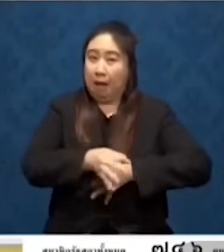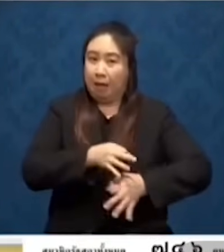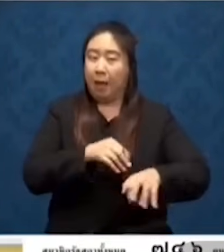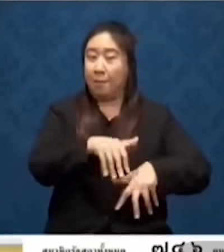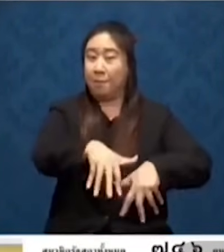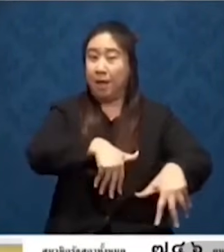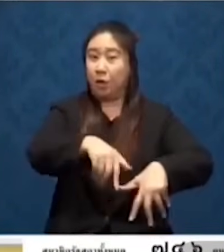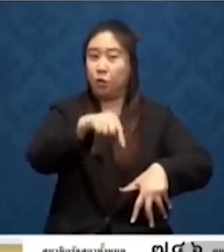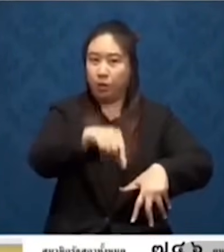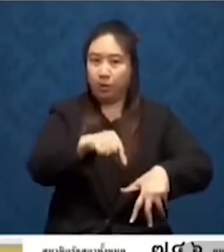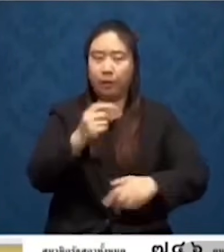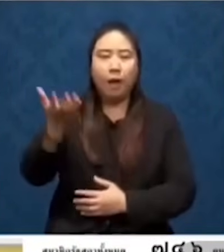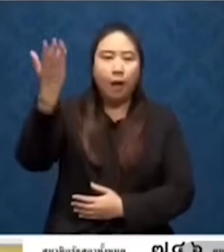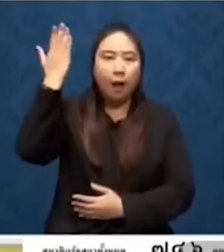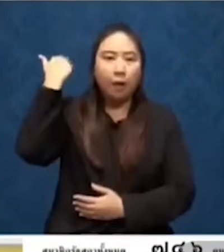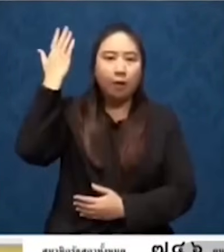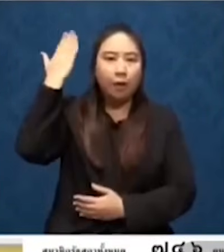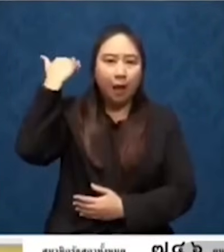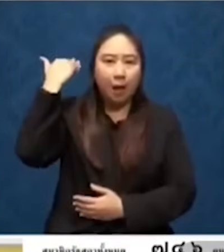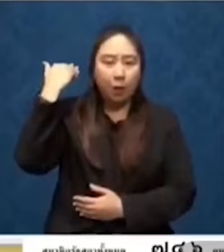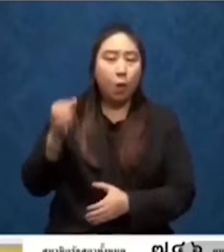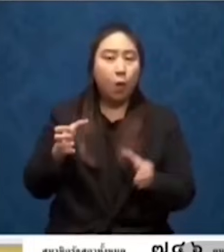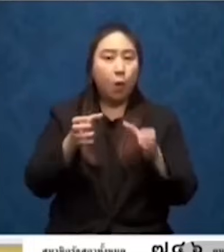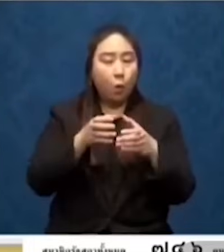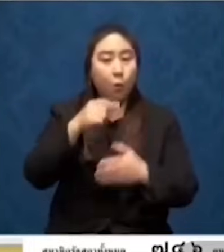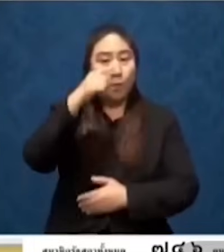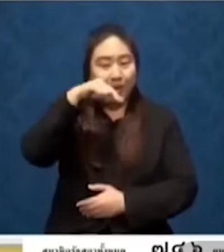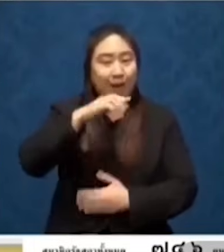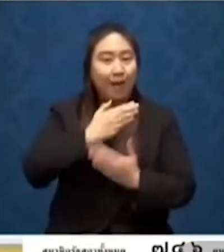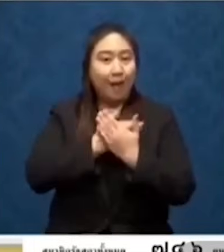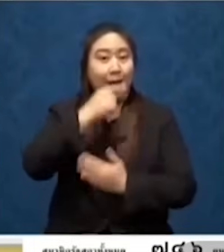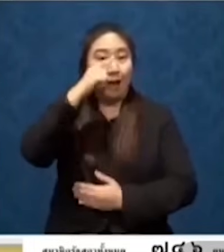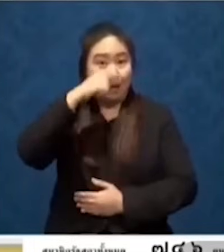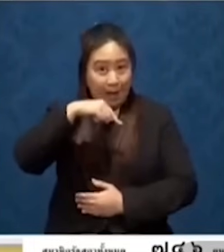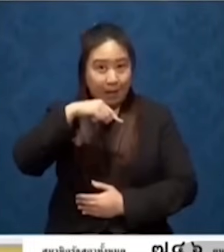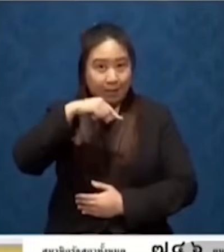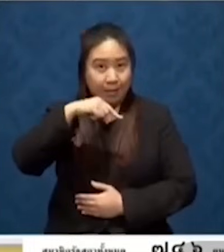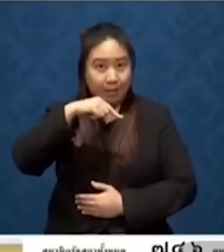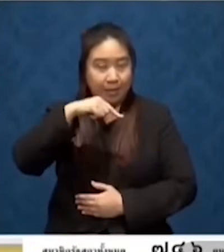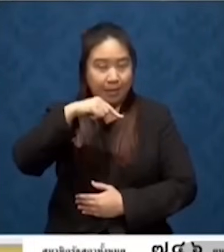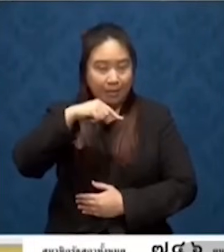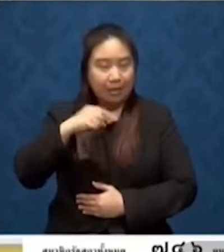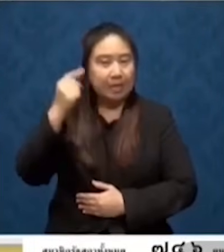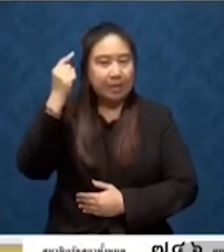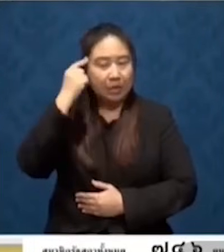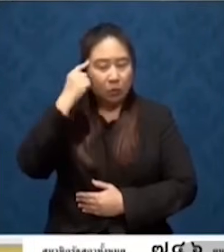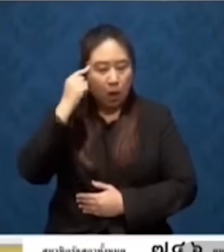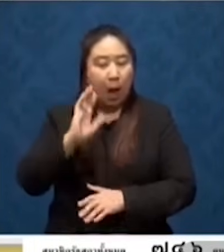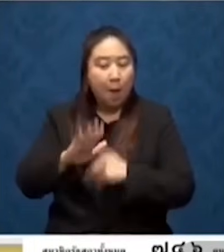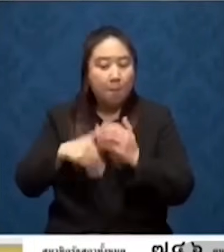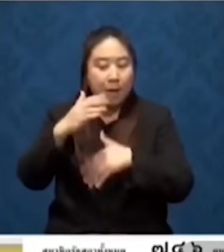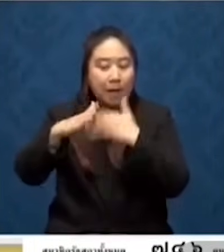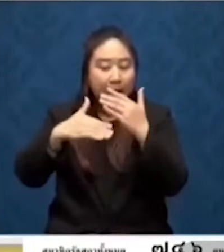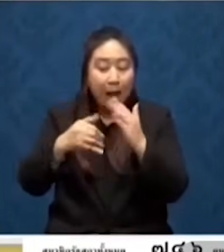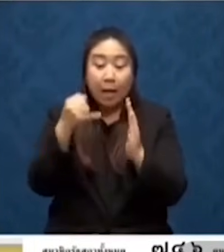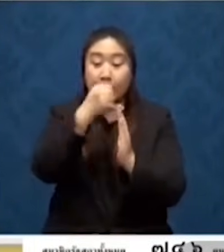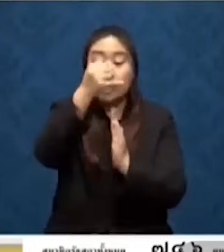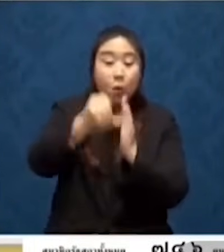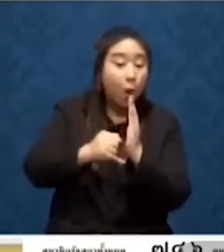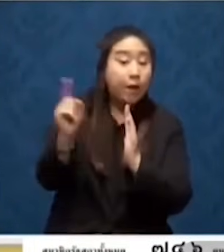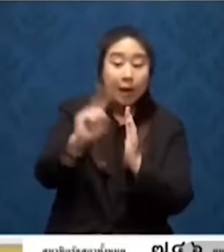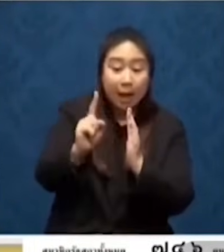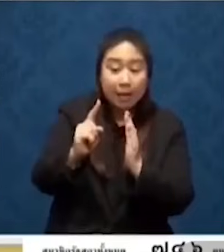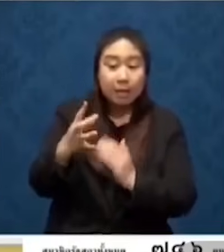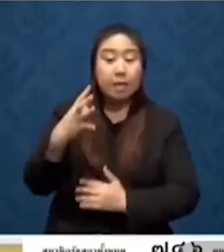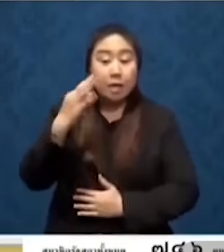ครั้งที่พรรคไทยรักไทยถือหลักว่าพัฒนาเฉพาะจังหวัดที่เลือกเขา